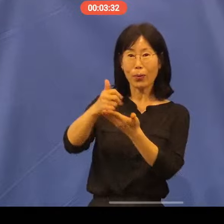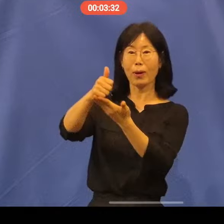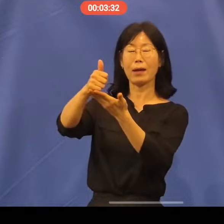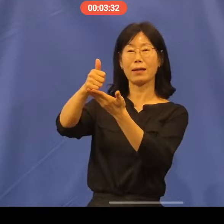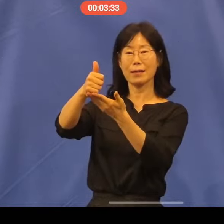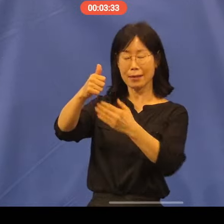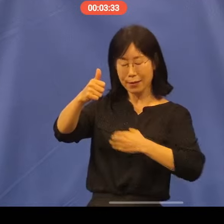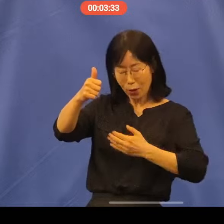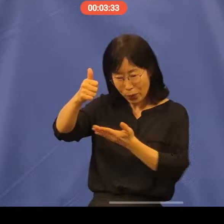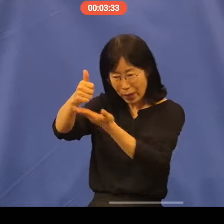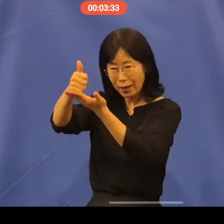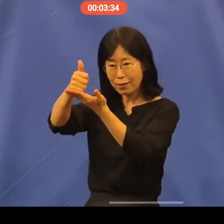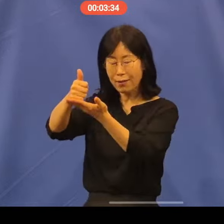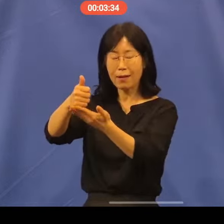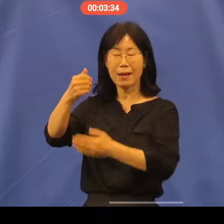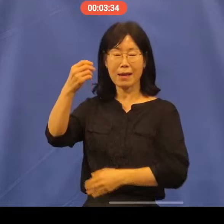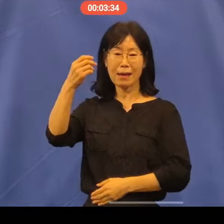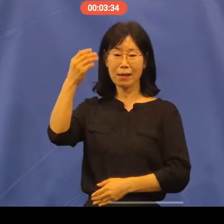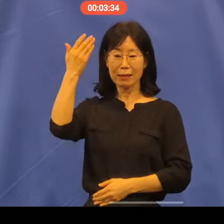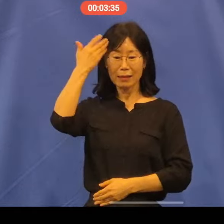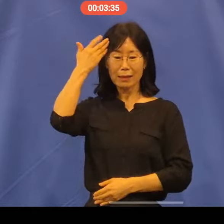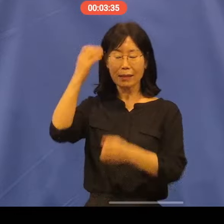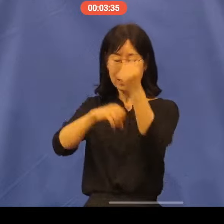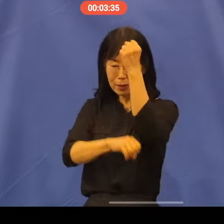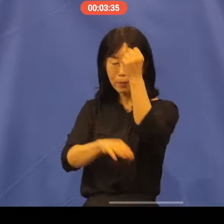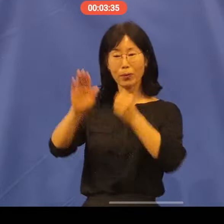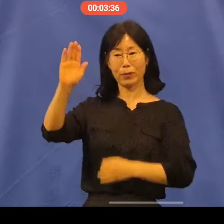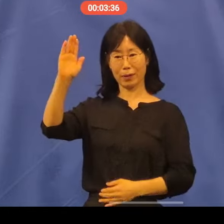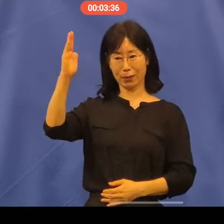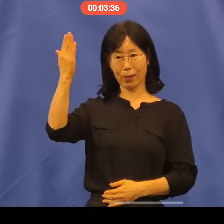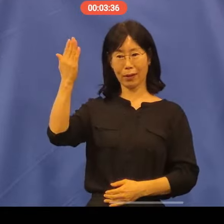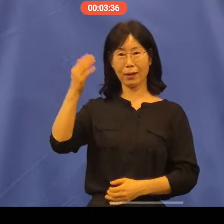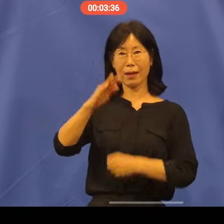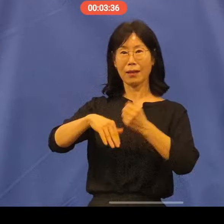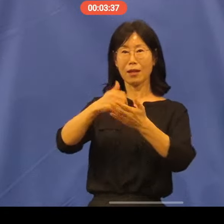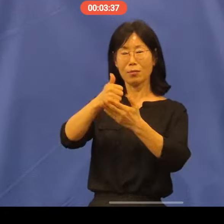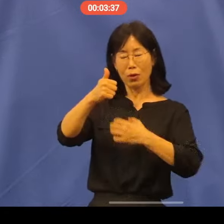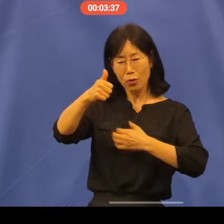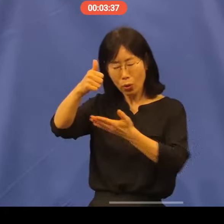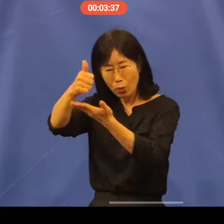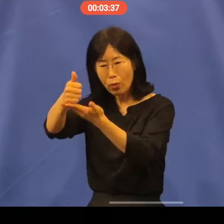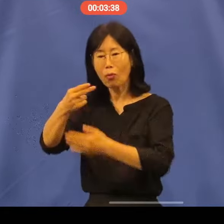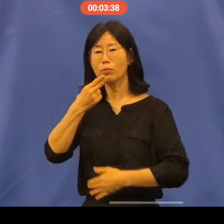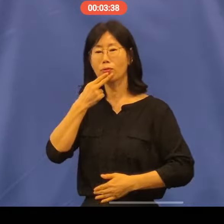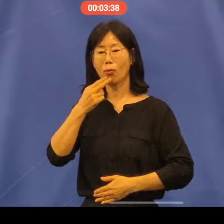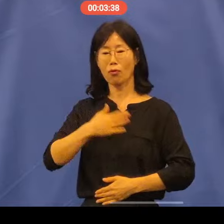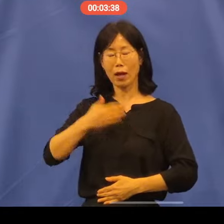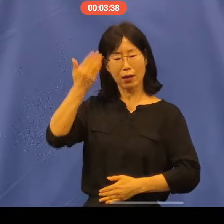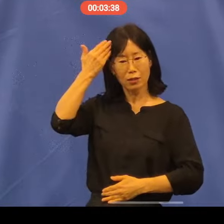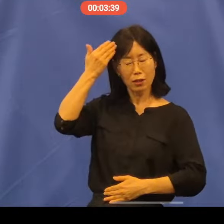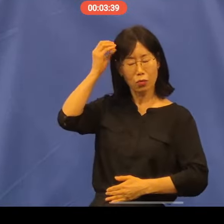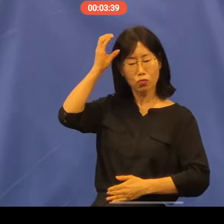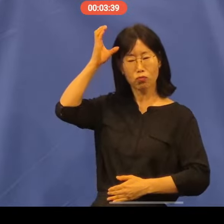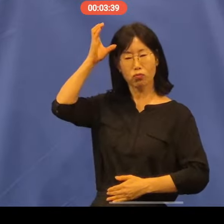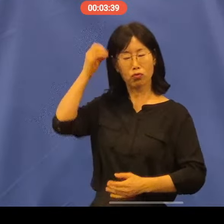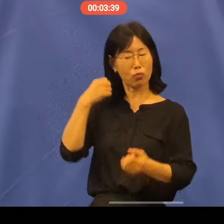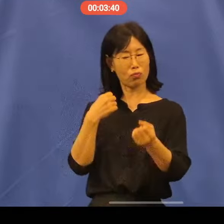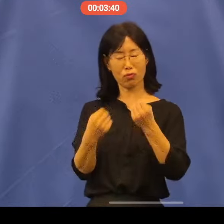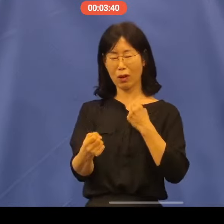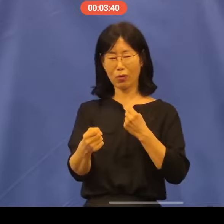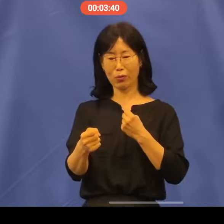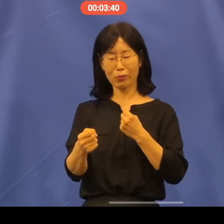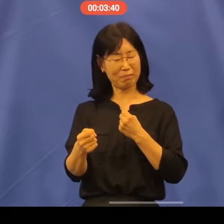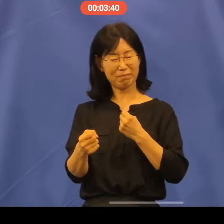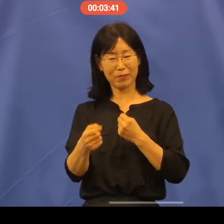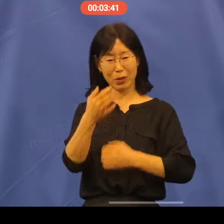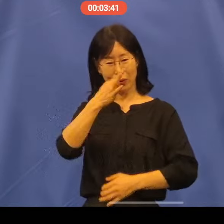지식의 근본이다. 하나님을 경외하는 게 없으면 우리가 가지고 있는 지식은 그게 오염되어 있는